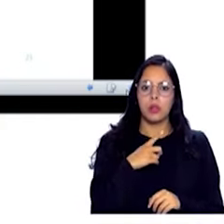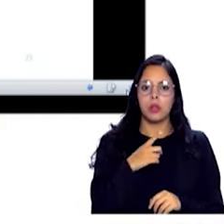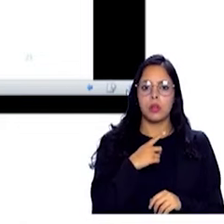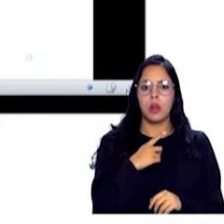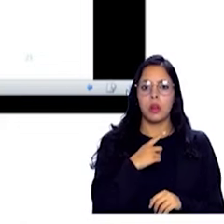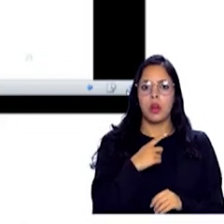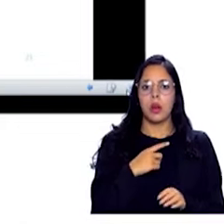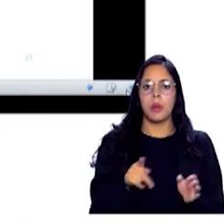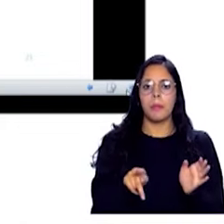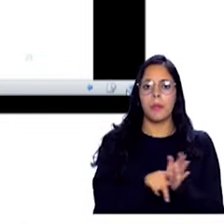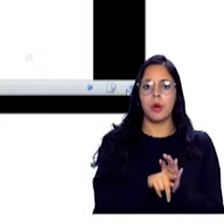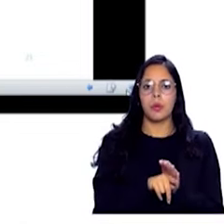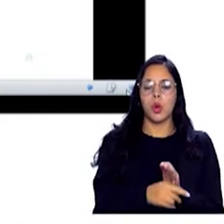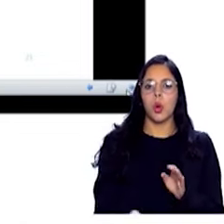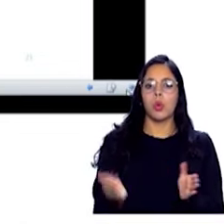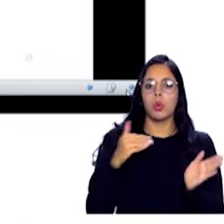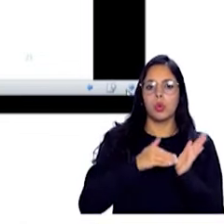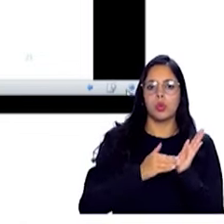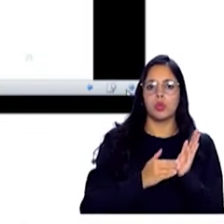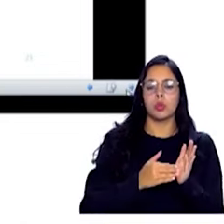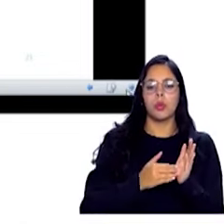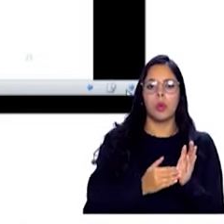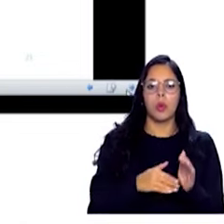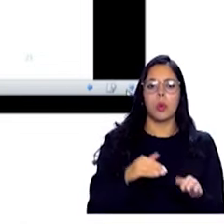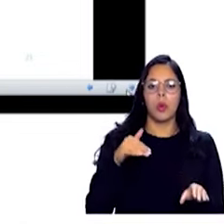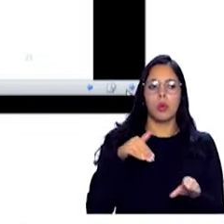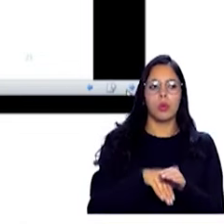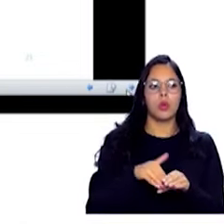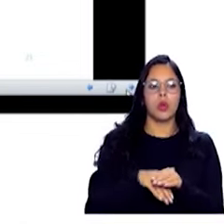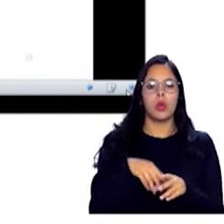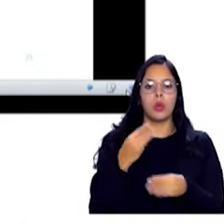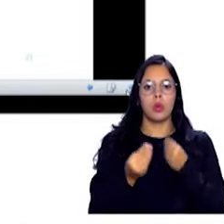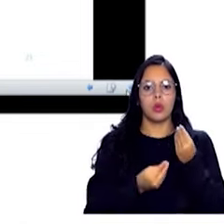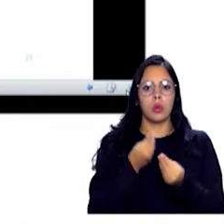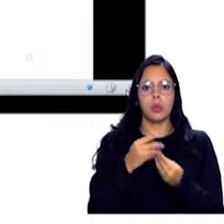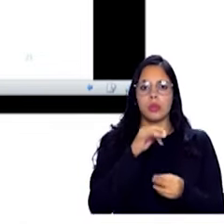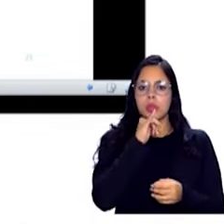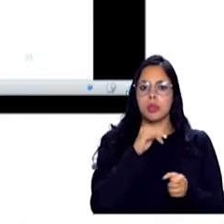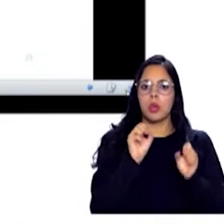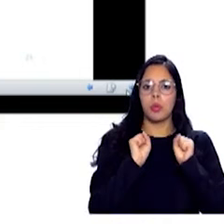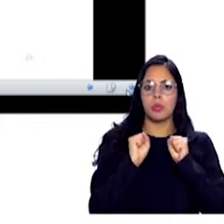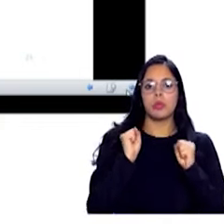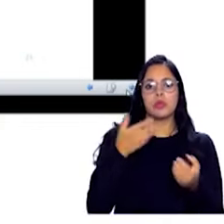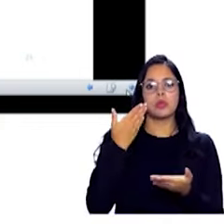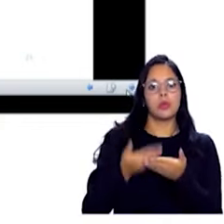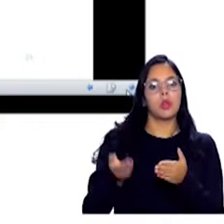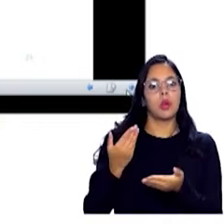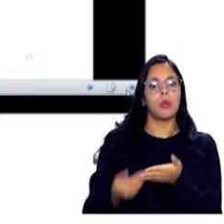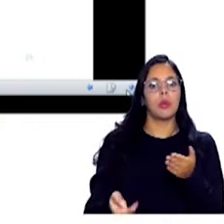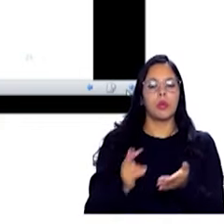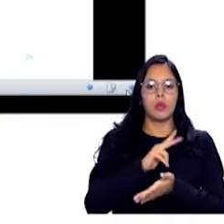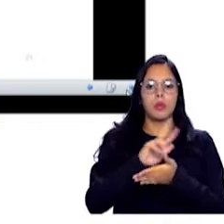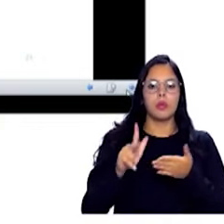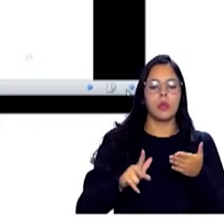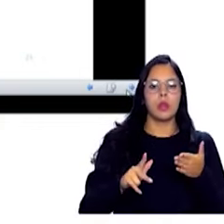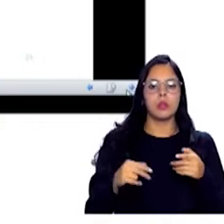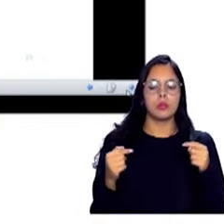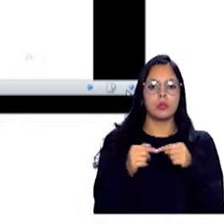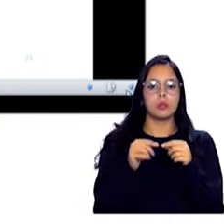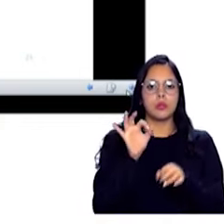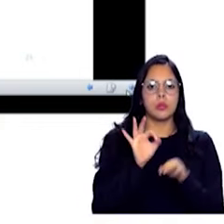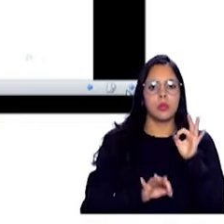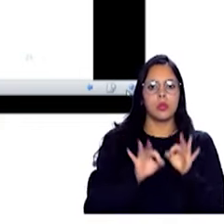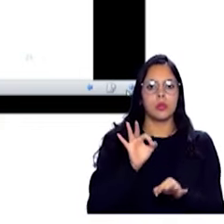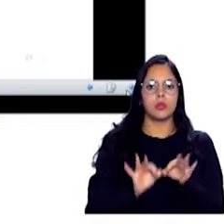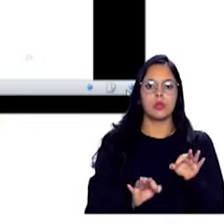esempio se Il rinvio pregiudiziale possa essere disposto anche per le questioni di giurisdizione e competenza per le Quali Il legislatore